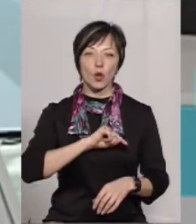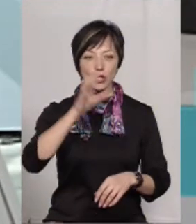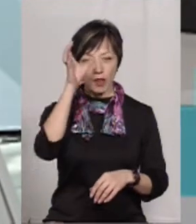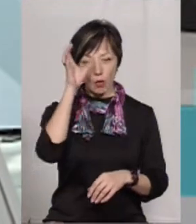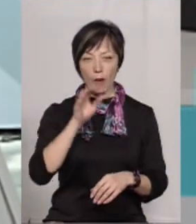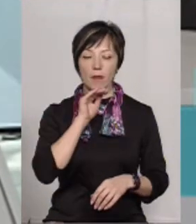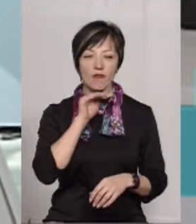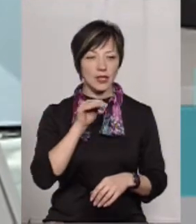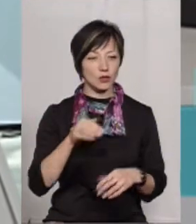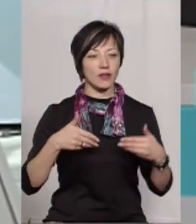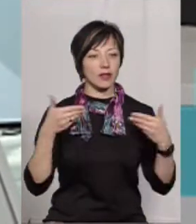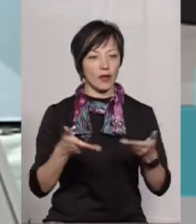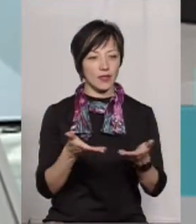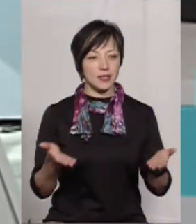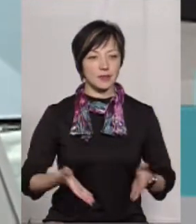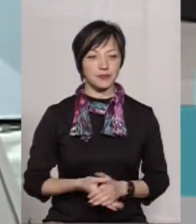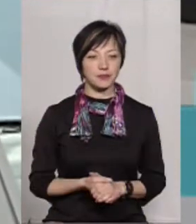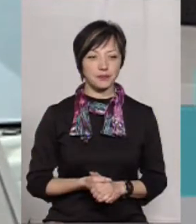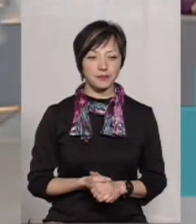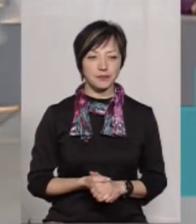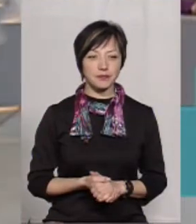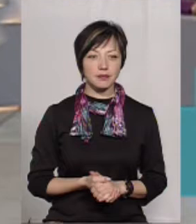наук, професор. Вітаю вас. Добрий вечір.